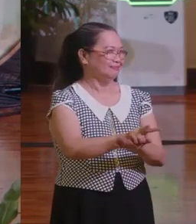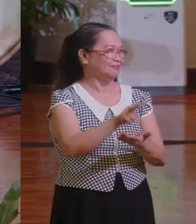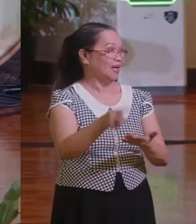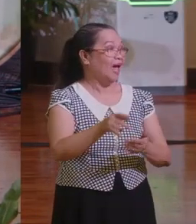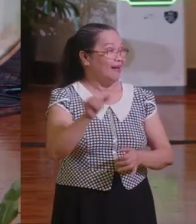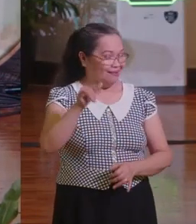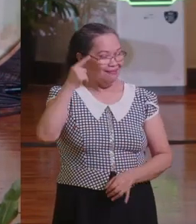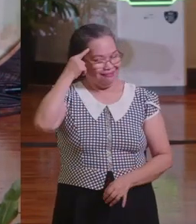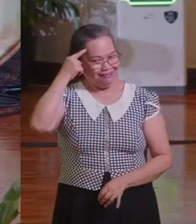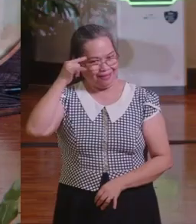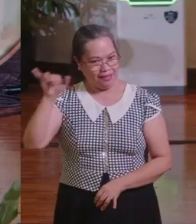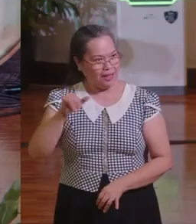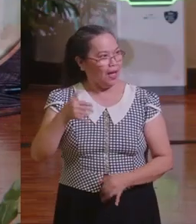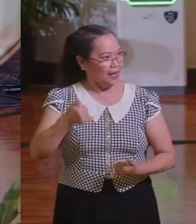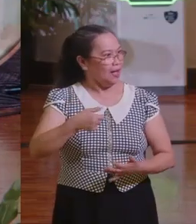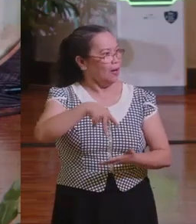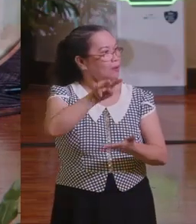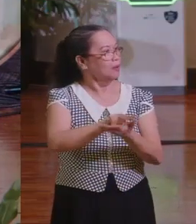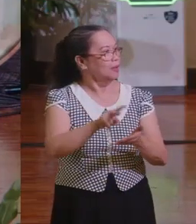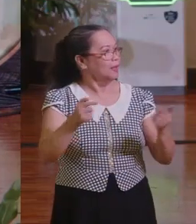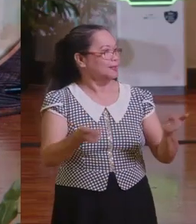ko. O yan, natisod po ako.